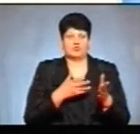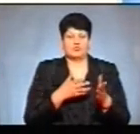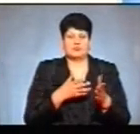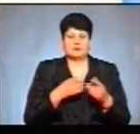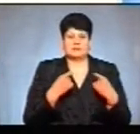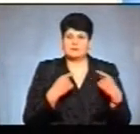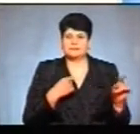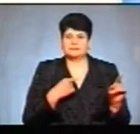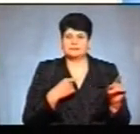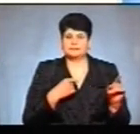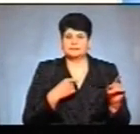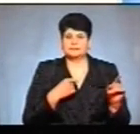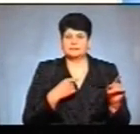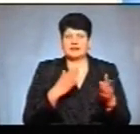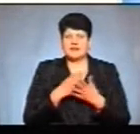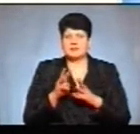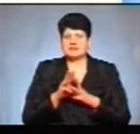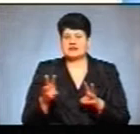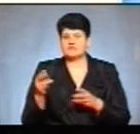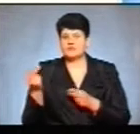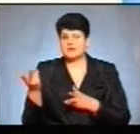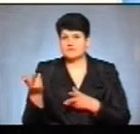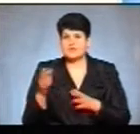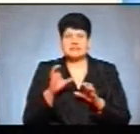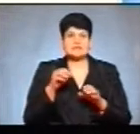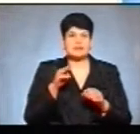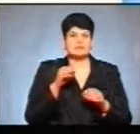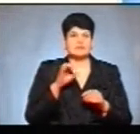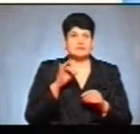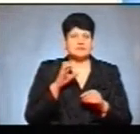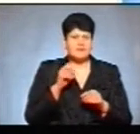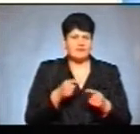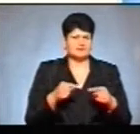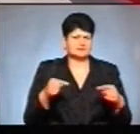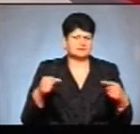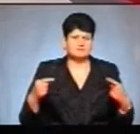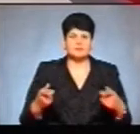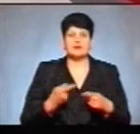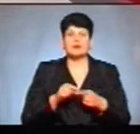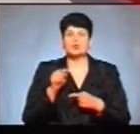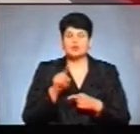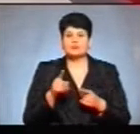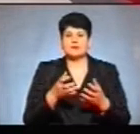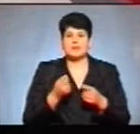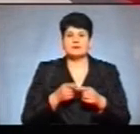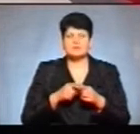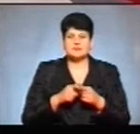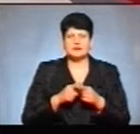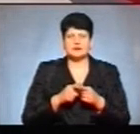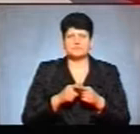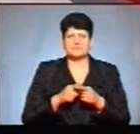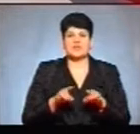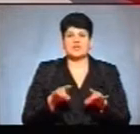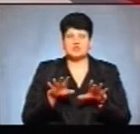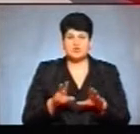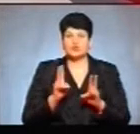позиція. Є Міністерство фінансів, є статистика і так далі, і так далі, і так далі. Тобто для того, щоб прийняти таке зважене рішення, хтось